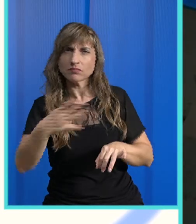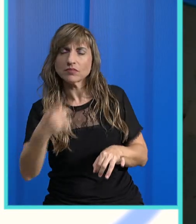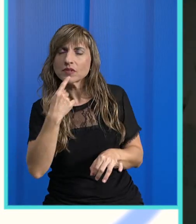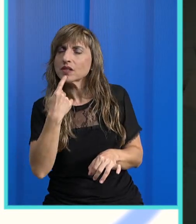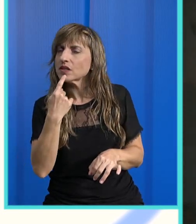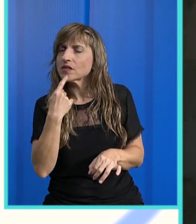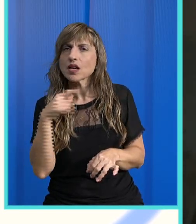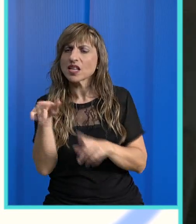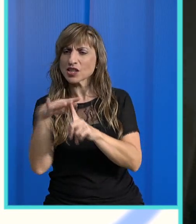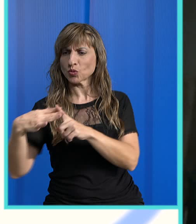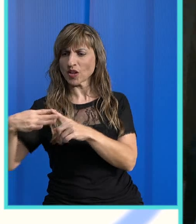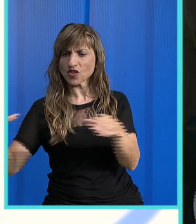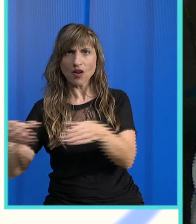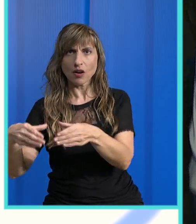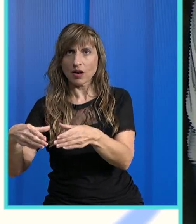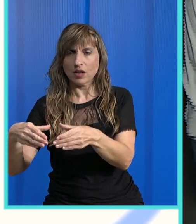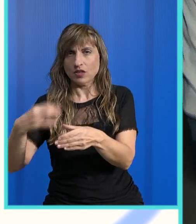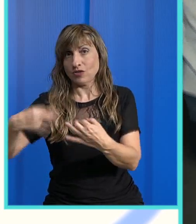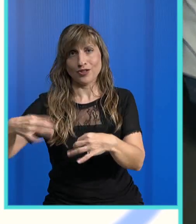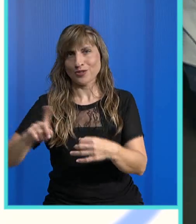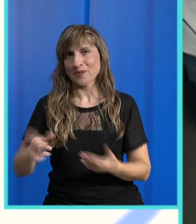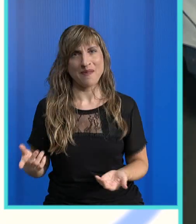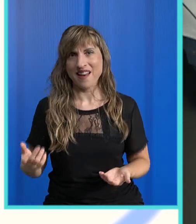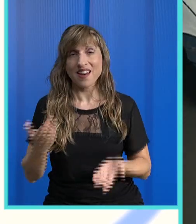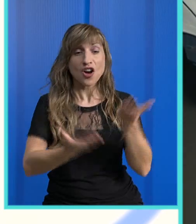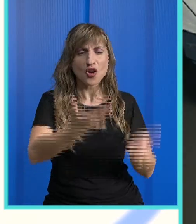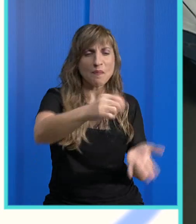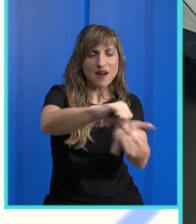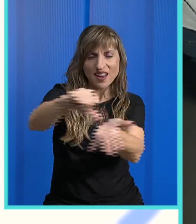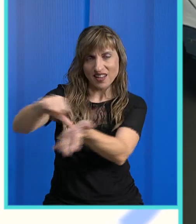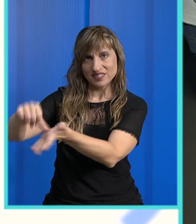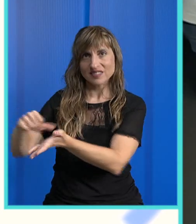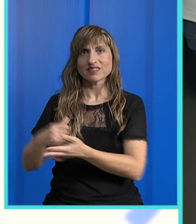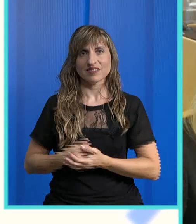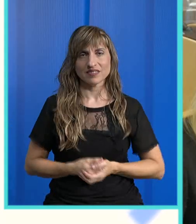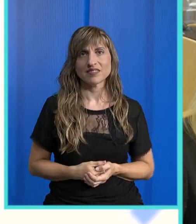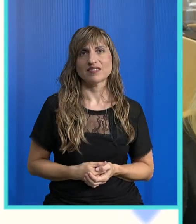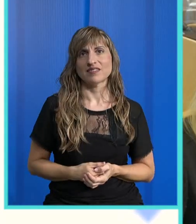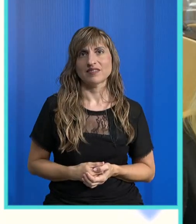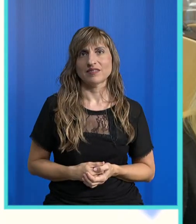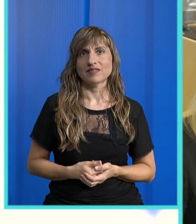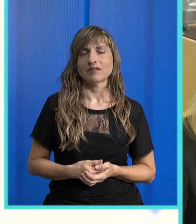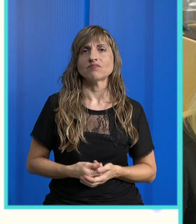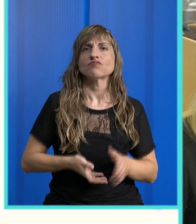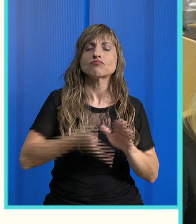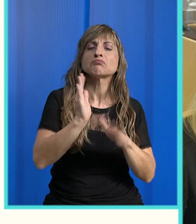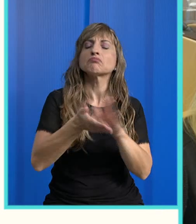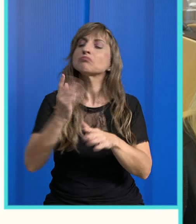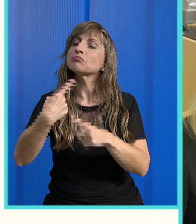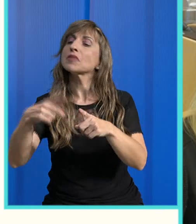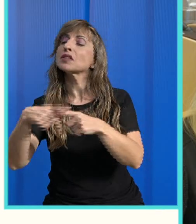la situació de la colla és una anomalia quan es compara amb d'altres ciutats. Quan es passeja per altres ciutats